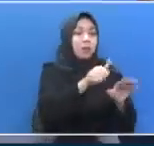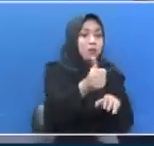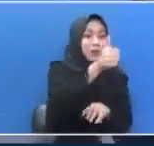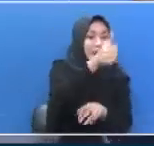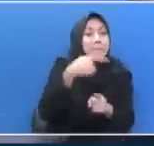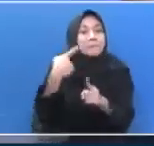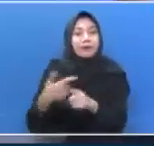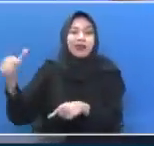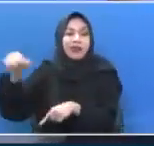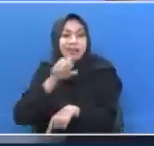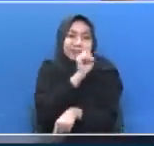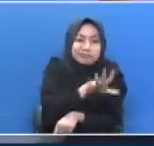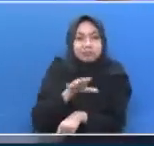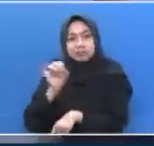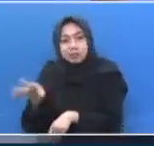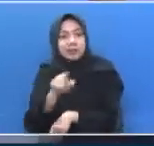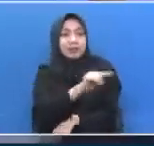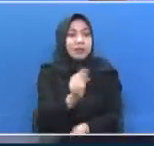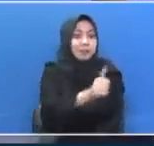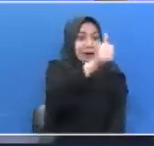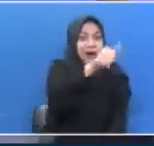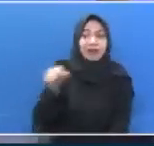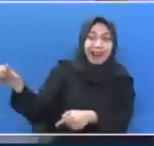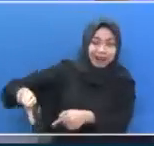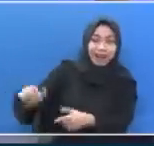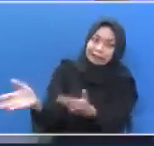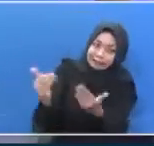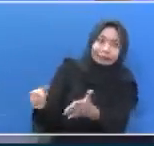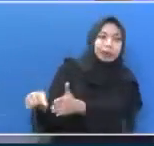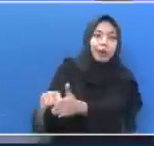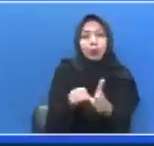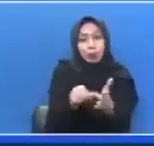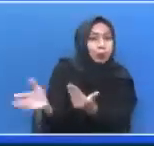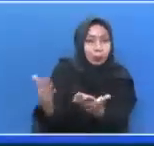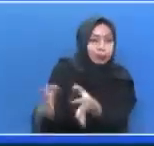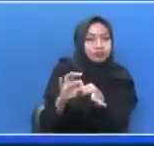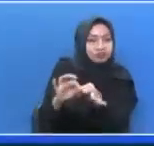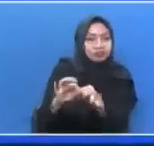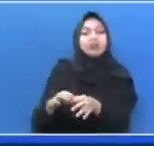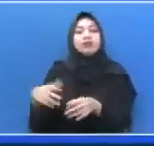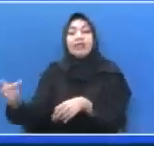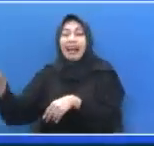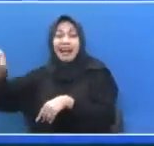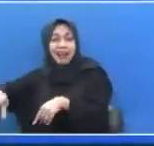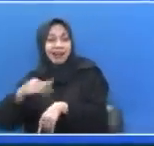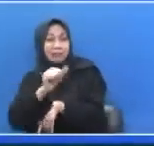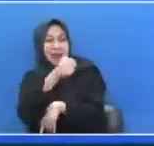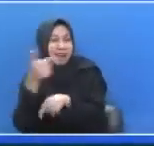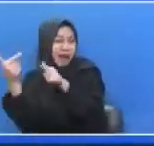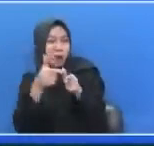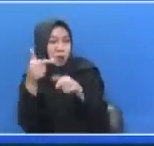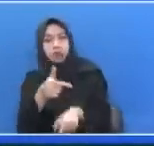kepada pihak yang kalah untuk yang menang sebaiknya mengajak yang kalah untuk membantu sementara kepada pihak yang kalah